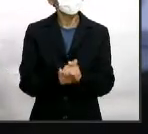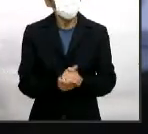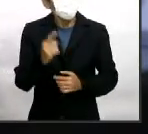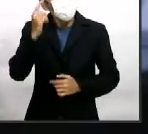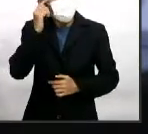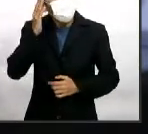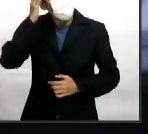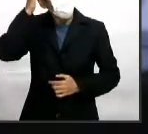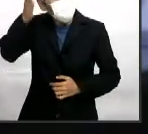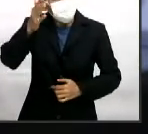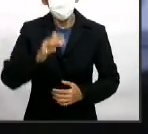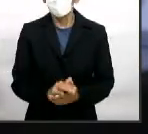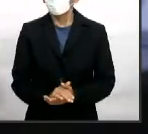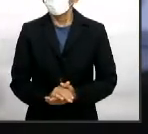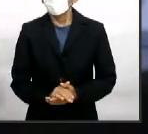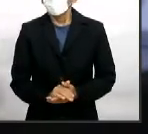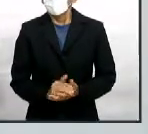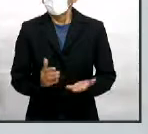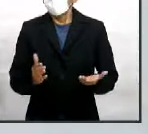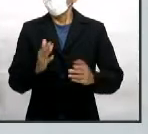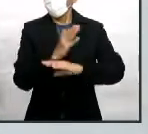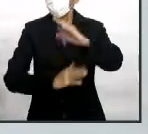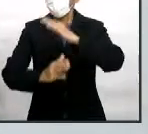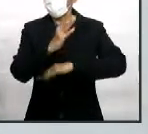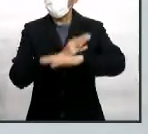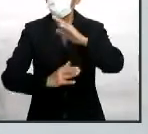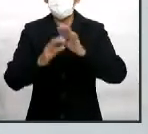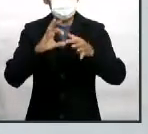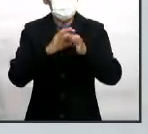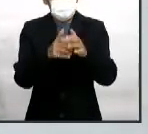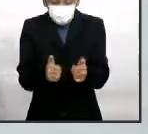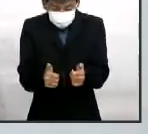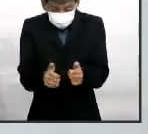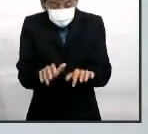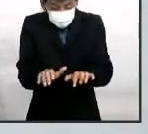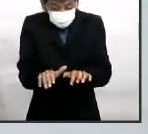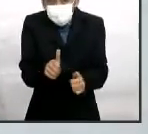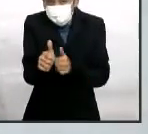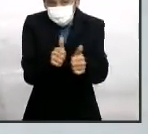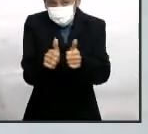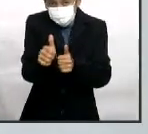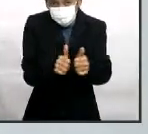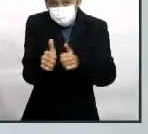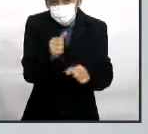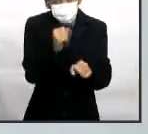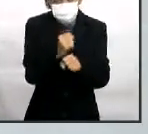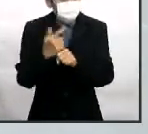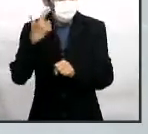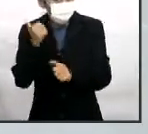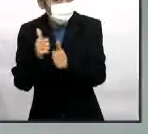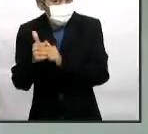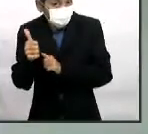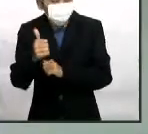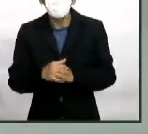นาคตเนี่ยพี่นิวมองว่าคนพิการที่เป็นนักกีฬาอีสปอร์ตจะสามารถต่อสู้ทัดเทียมกับคนปกติได้